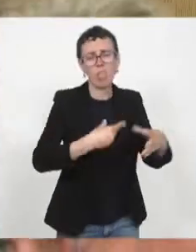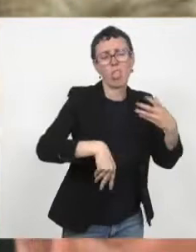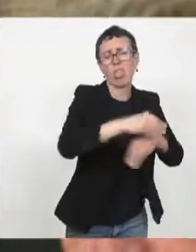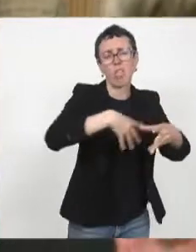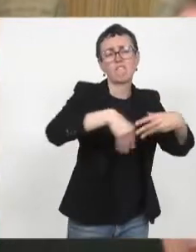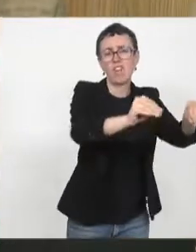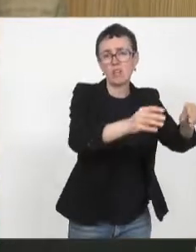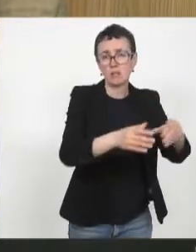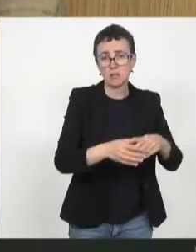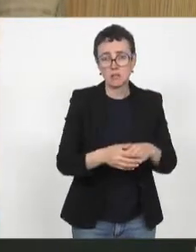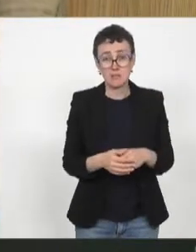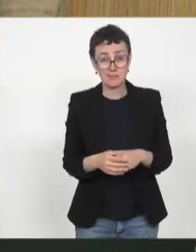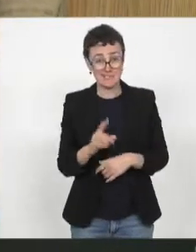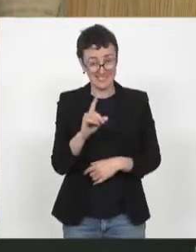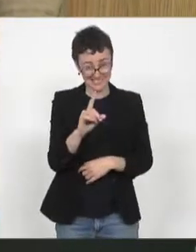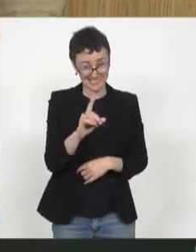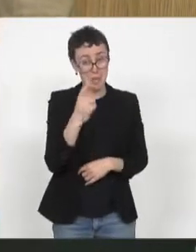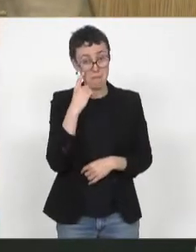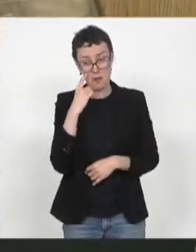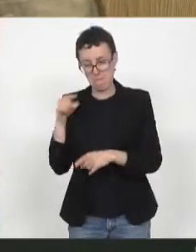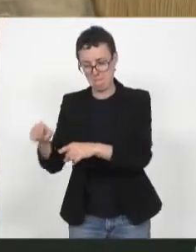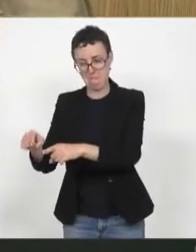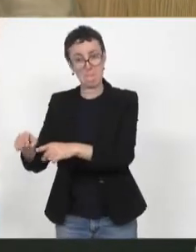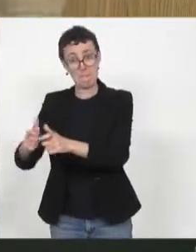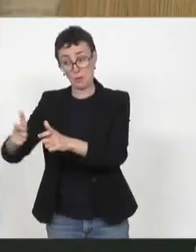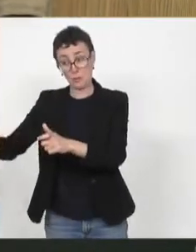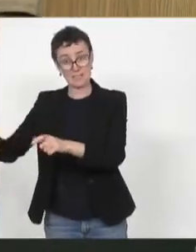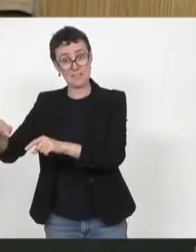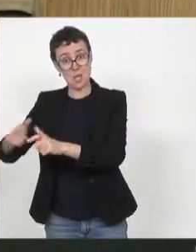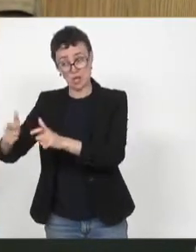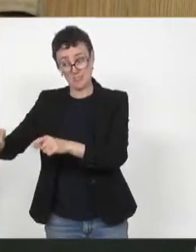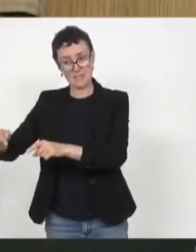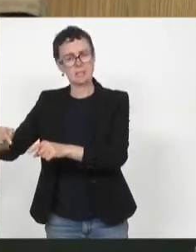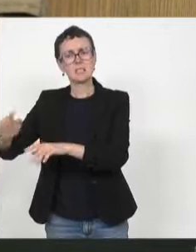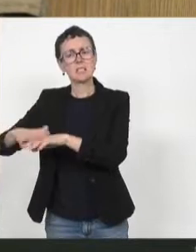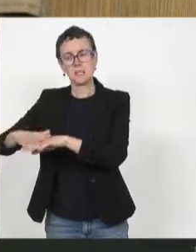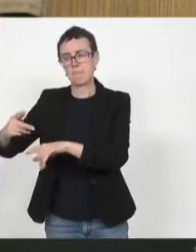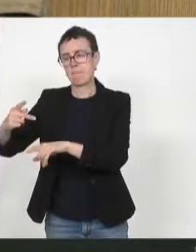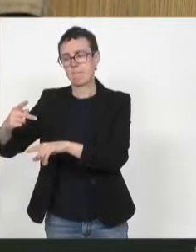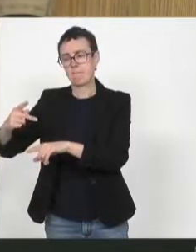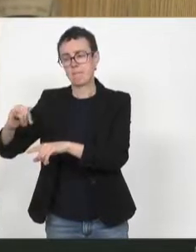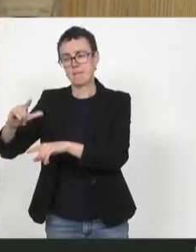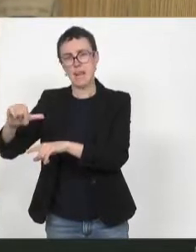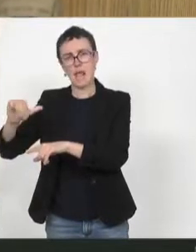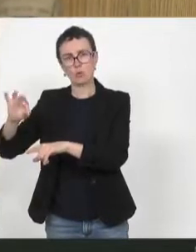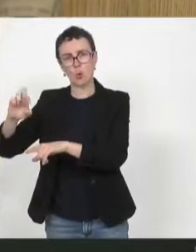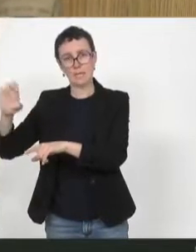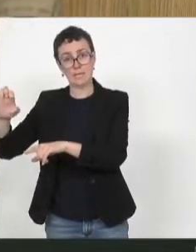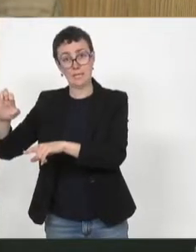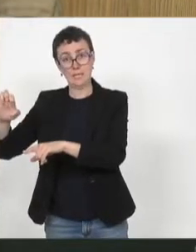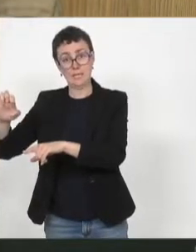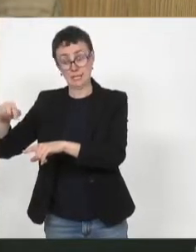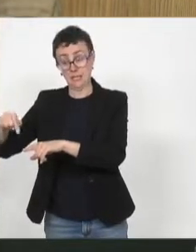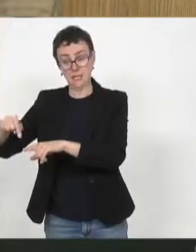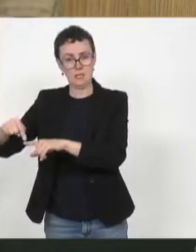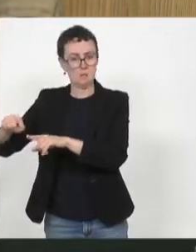la pilaterie jusqu'à Illy-Salomé. C'est une terrible nouvelle pour les web, car même le CISIAF, le syndicat mixte du parc